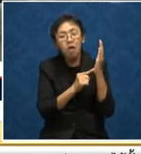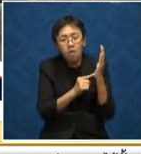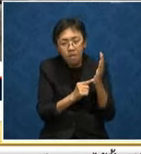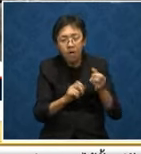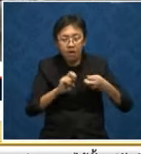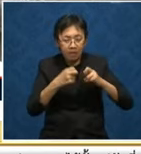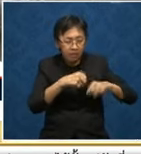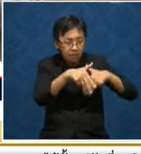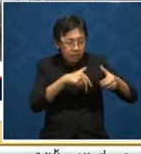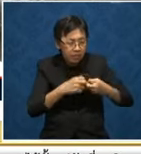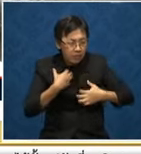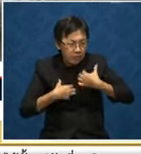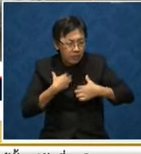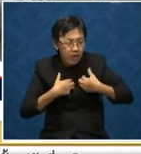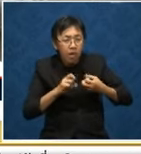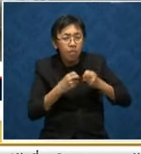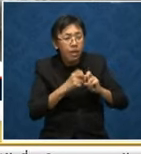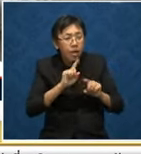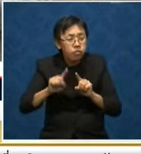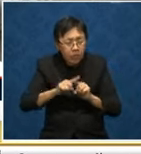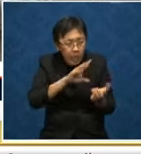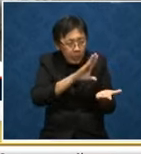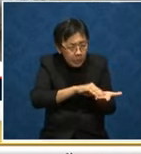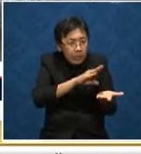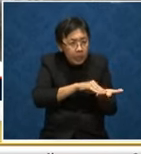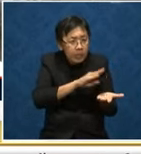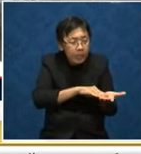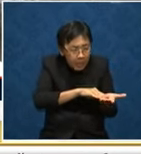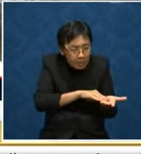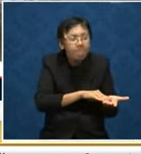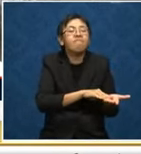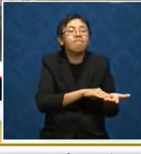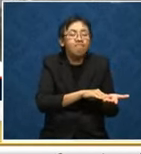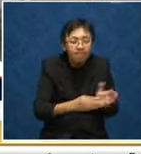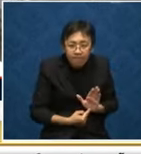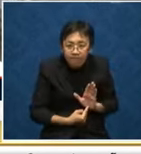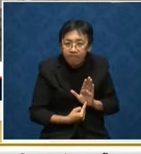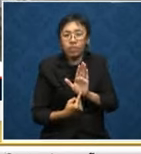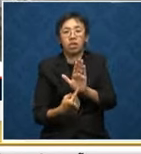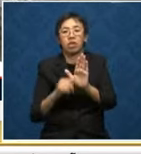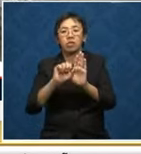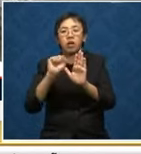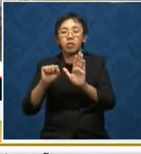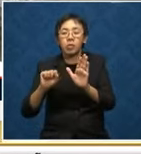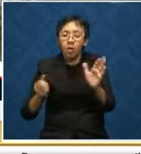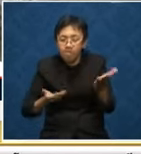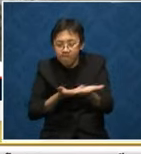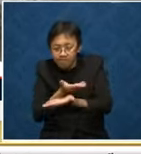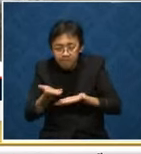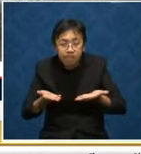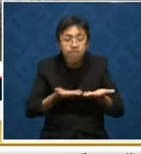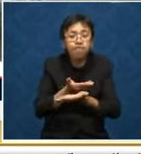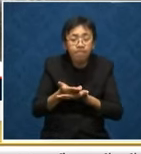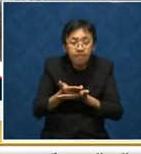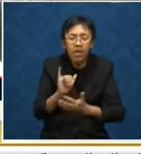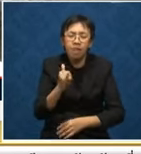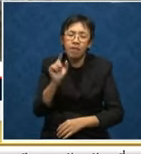ความเดือดร้อนเอาปัญหาต่างๆมาขับเคลื่อนผ่านสภาผู้แทนราษฎรในรูปของกระ